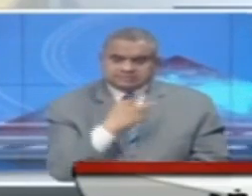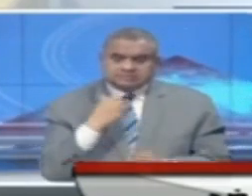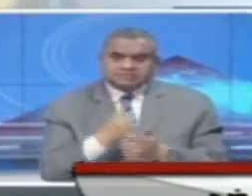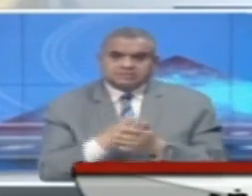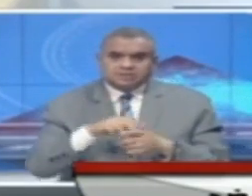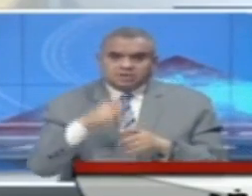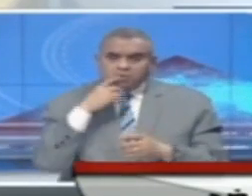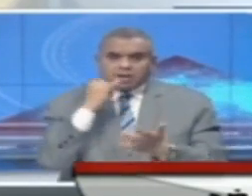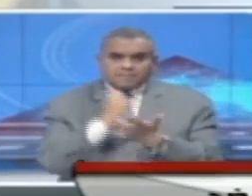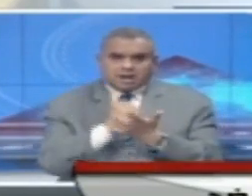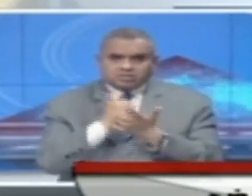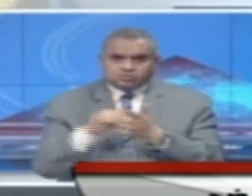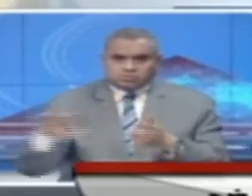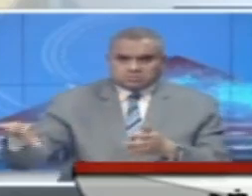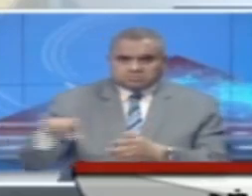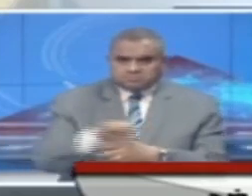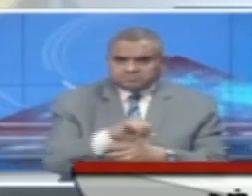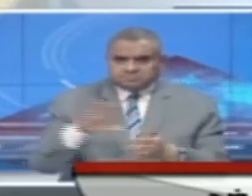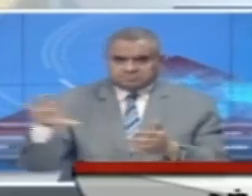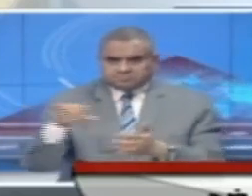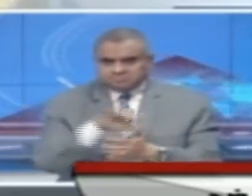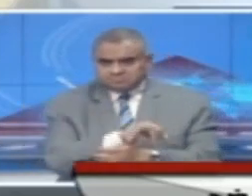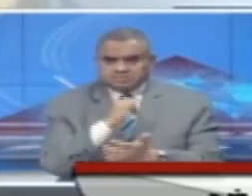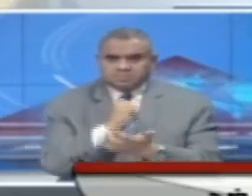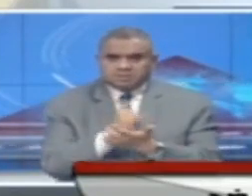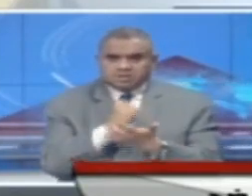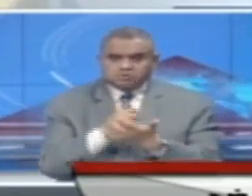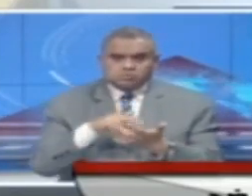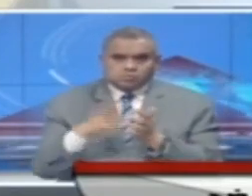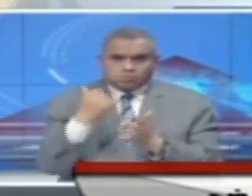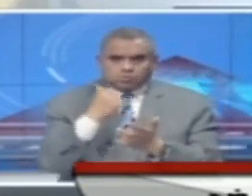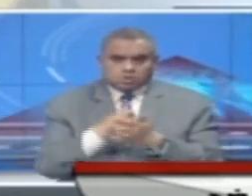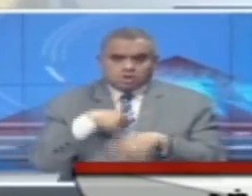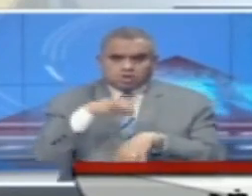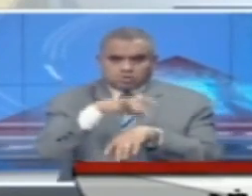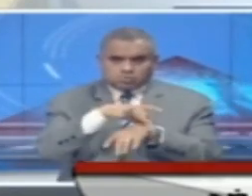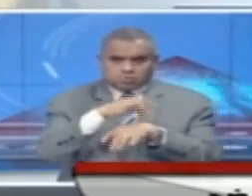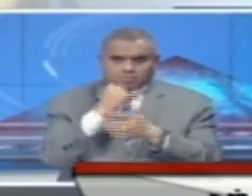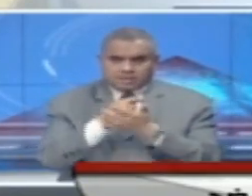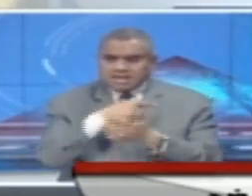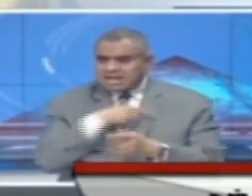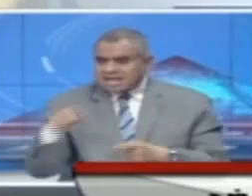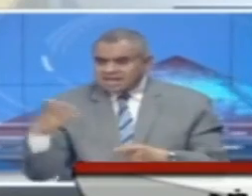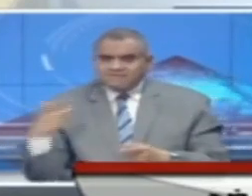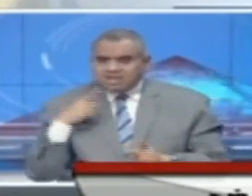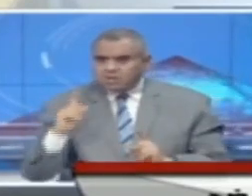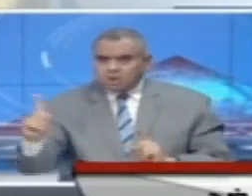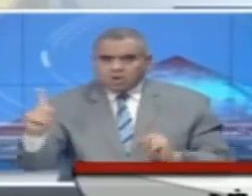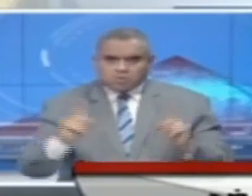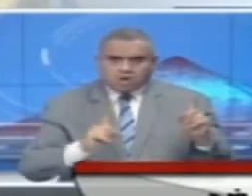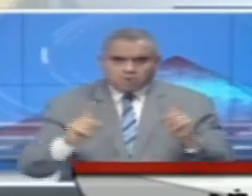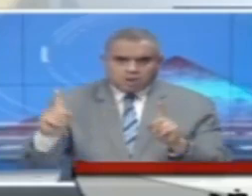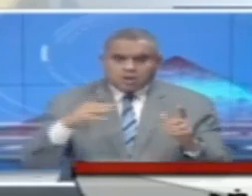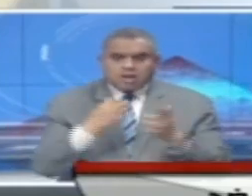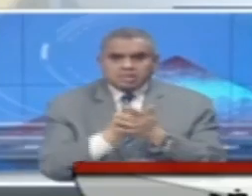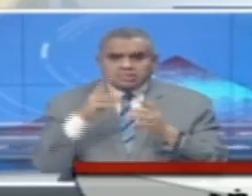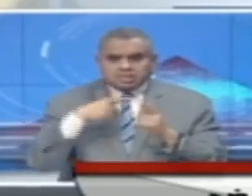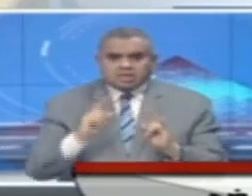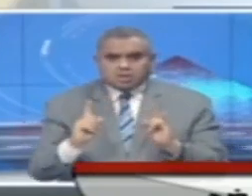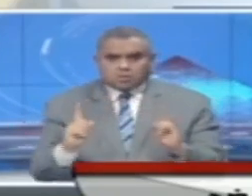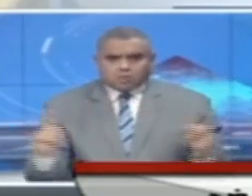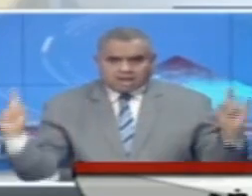عامة، في بيدخلوهم لكل عيادة مخصصة لكل مواطن، في تباعد اجتماعي، في